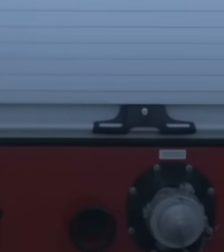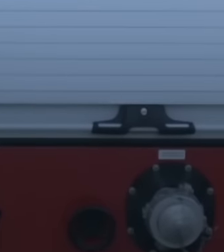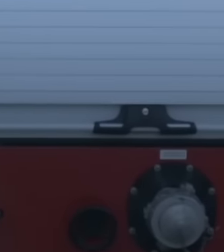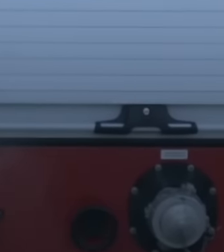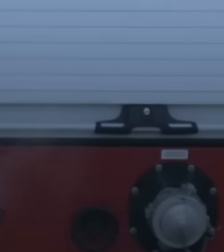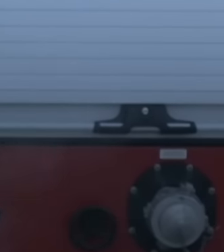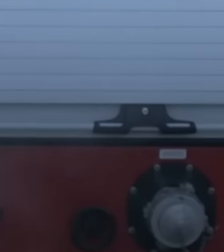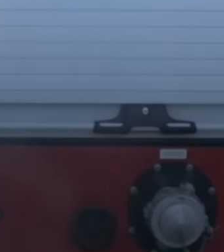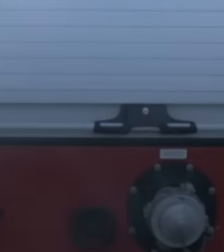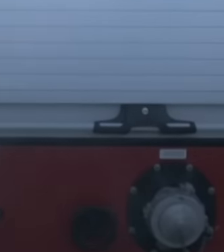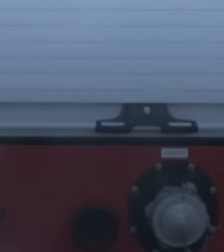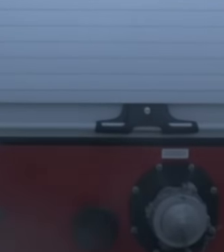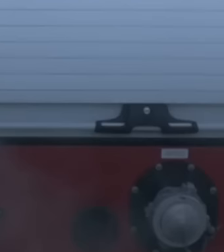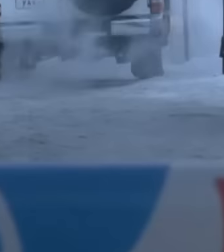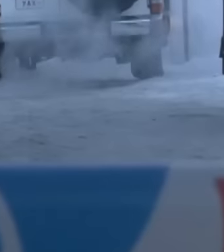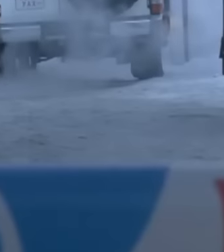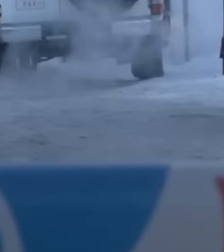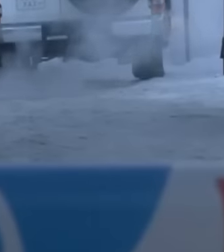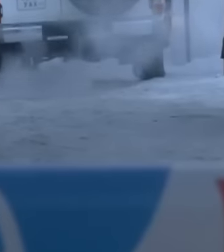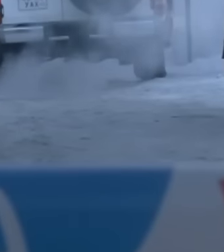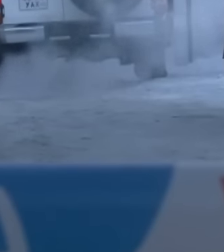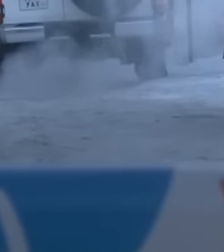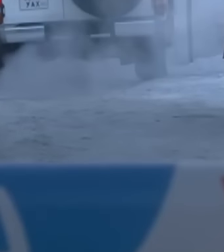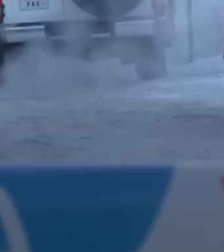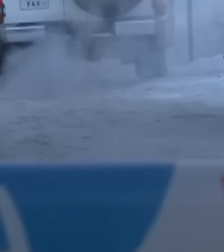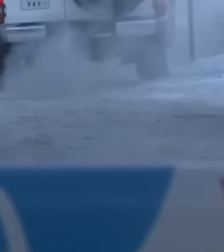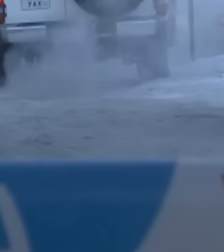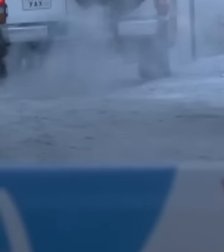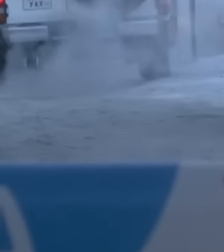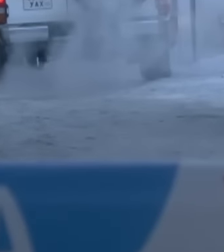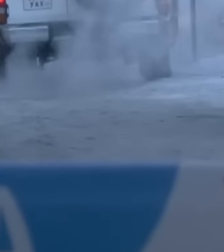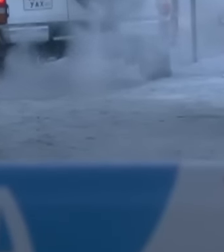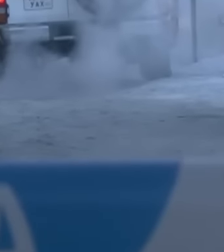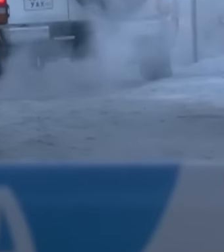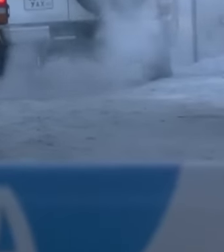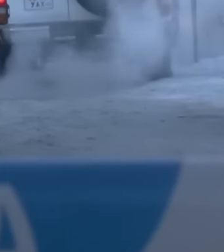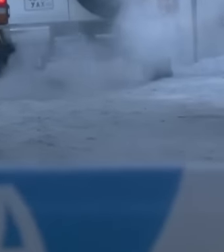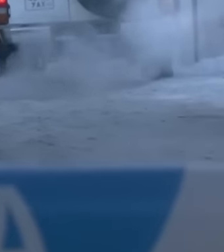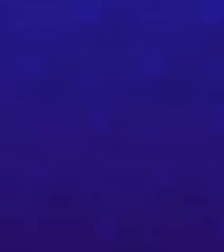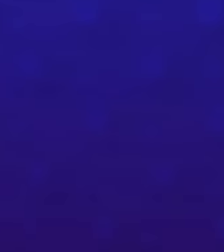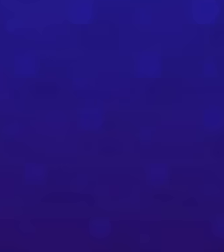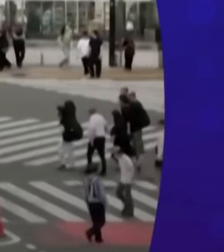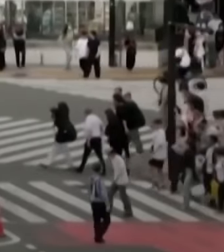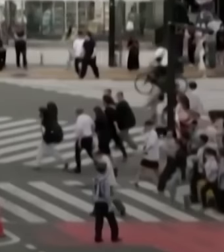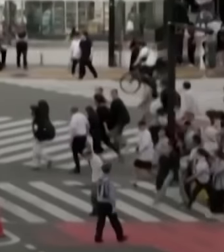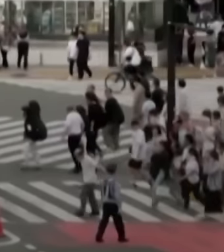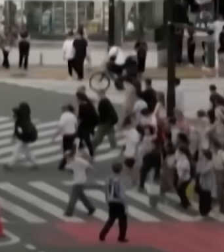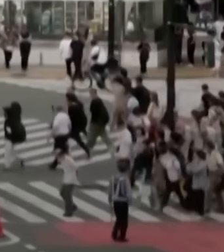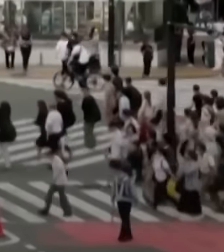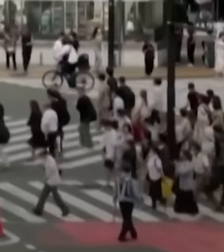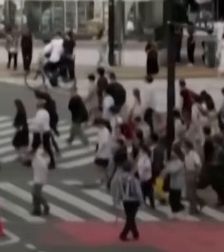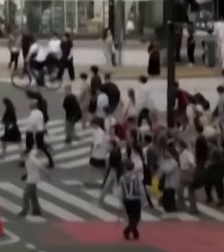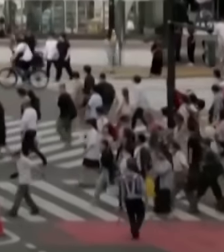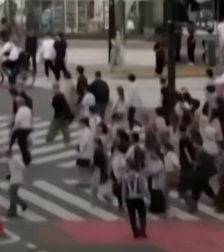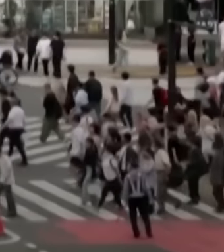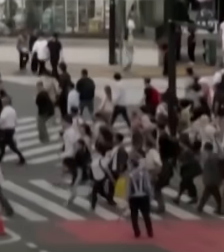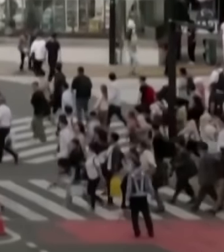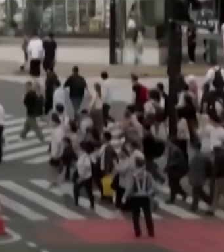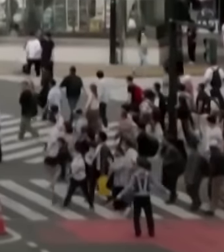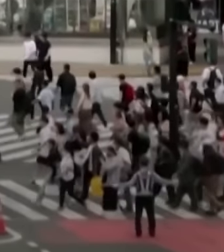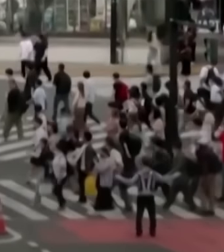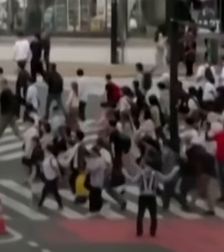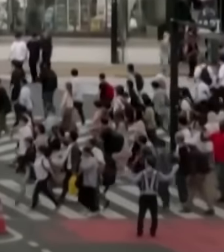Онцгой байдлын ерөнхий газраас шингэрүүлсэн хийг үйл ажиллагаанд ашигладаг аж ахуй нэгжүүдэд шалгалт хийж 3000 гаруй зөрчил илрүүлжээ. Япон улс дэлхийн